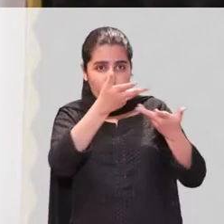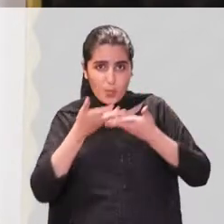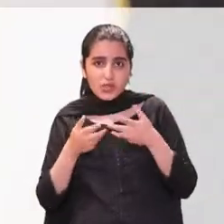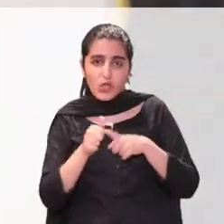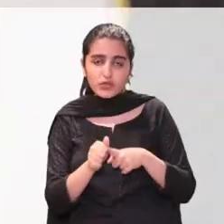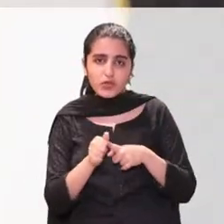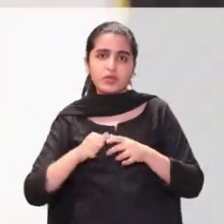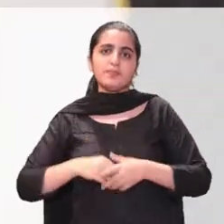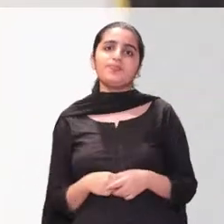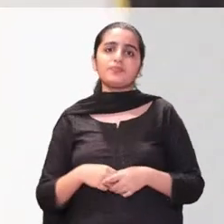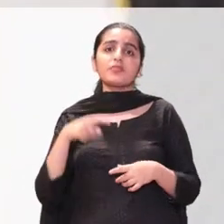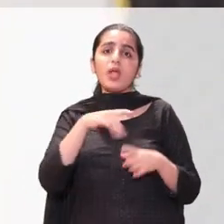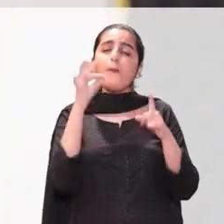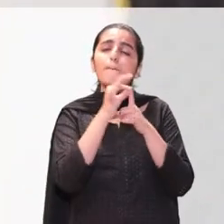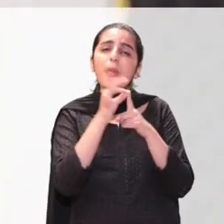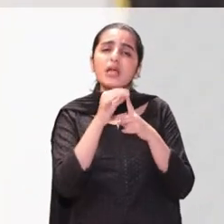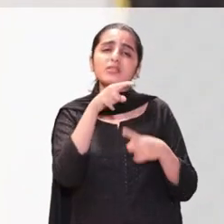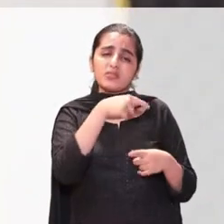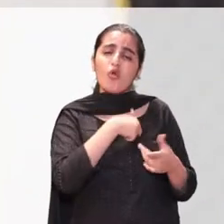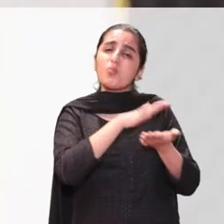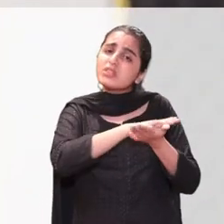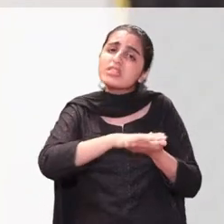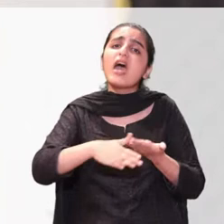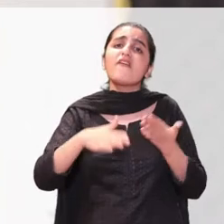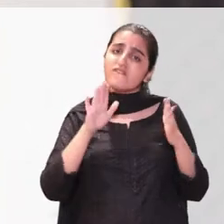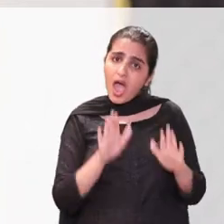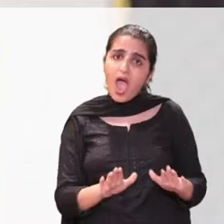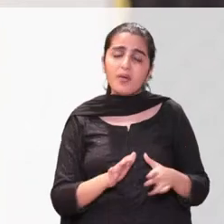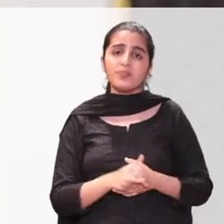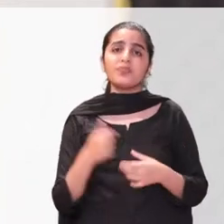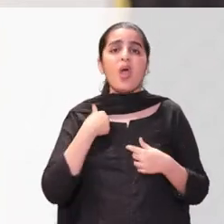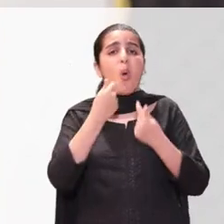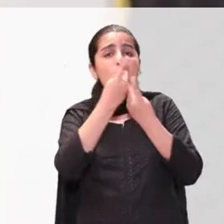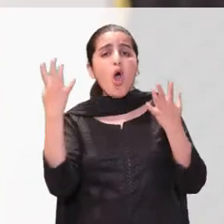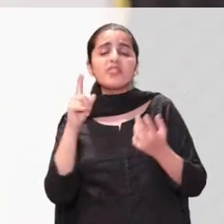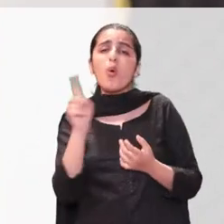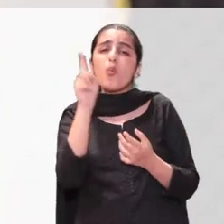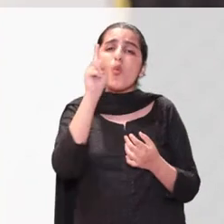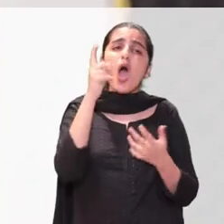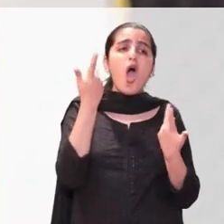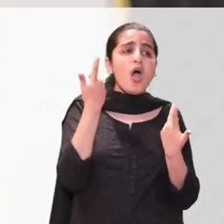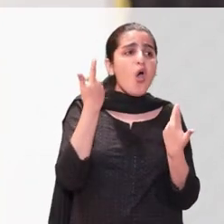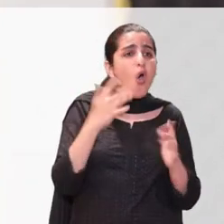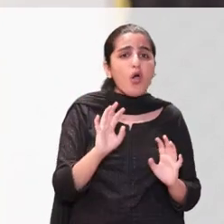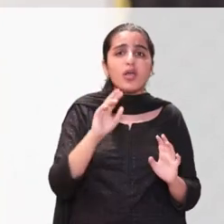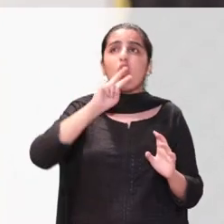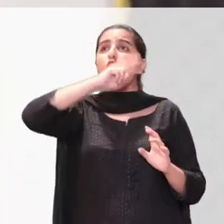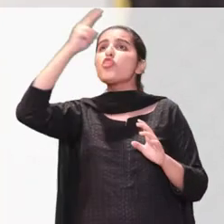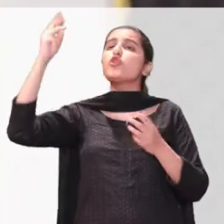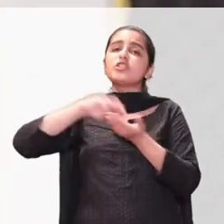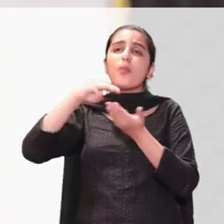शेयर करना चाहेंगी यार पाकिस्तानी पीपल अलसो कंटिन्यू संदेश को कैंट जो मैंने मैं बहुत सारे और लोगों से मिलते जो